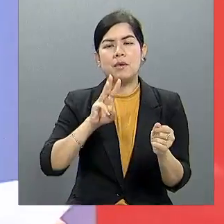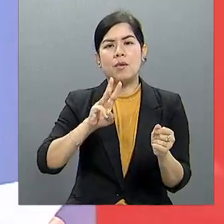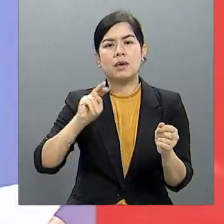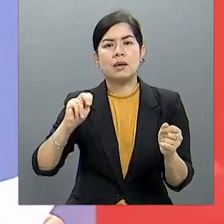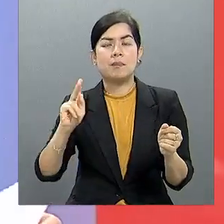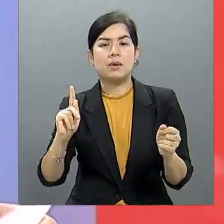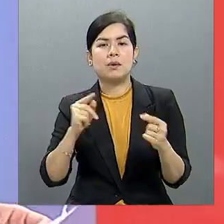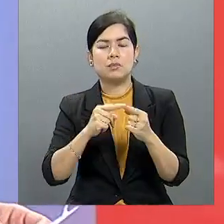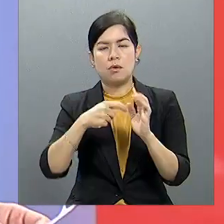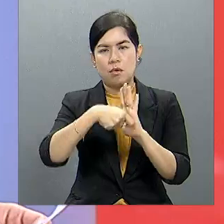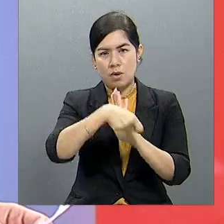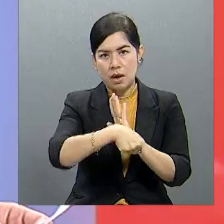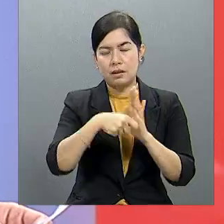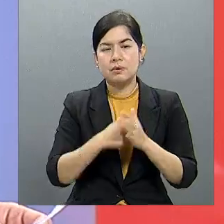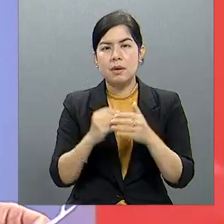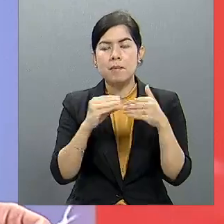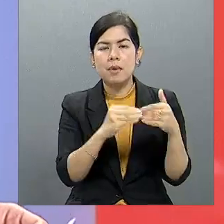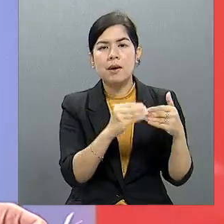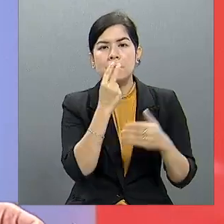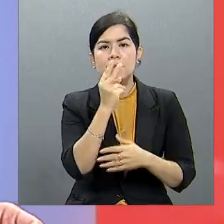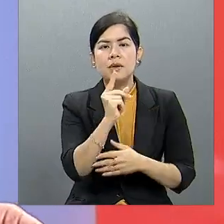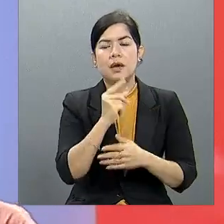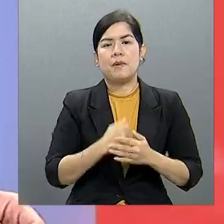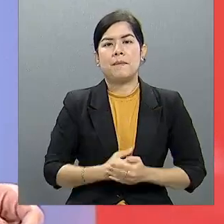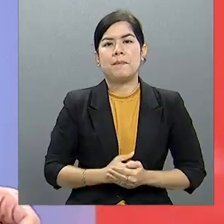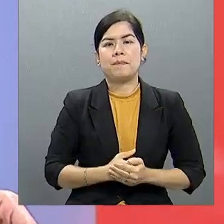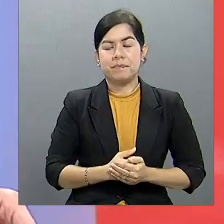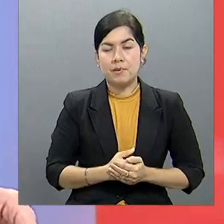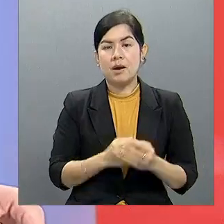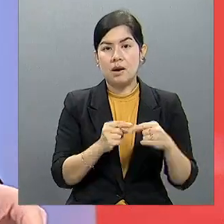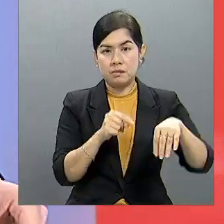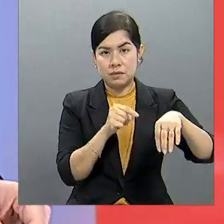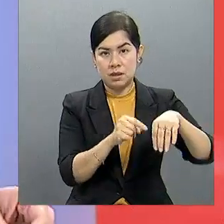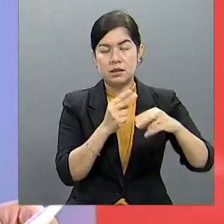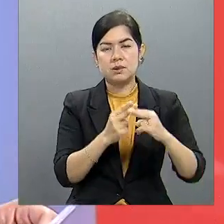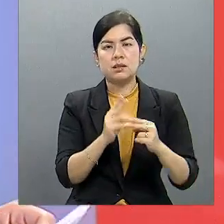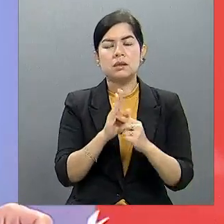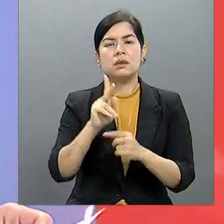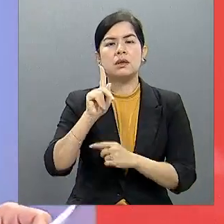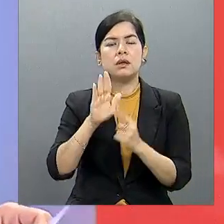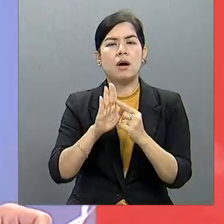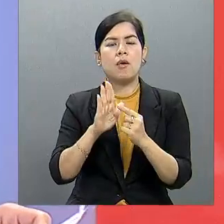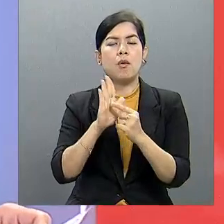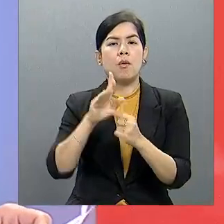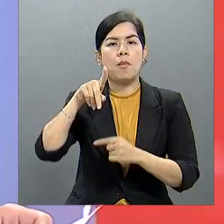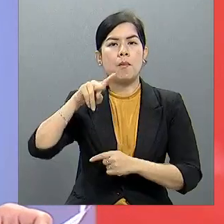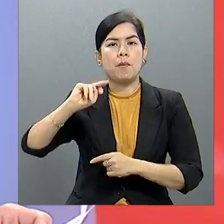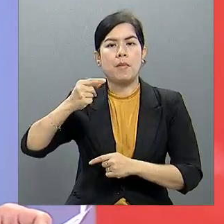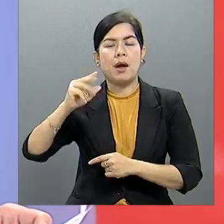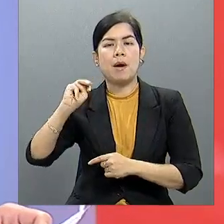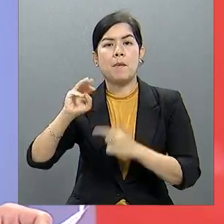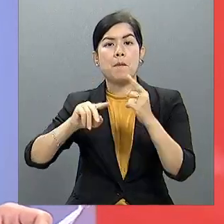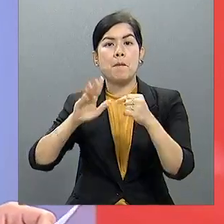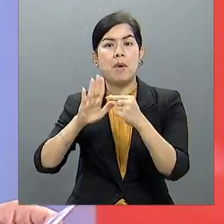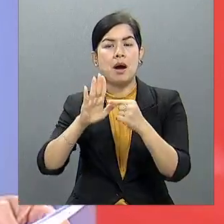dadค เพราะแucคว แพงม้เผ Interestingอกว่ที่นั่น มีกระท